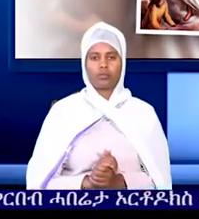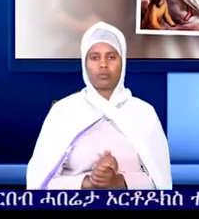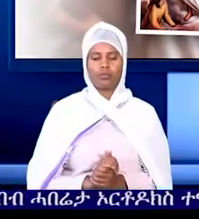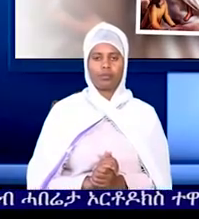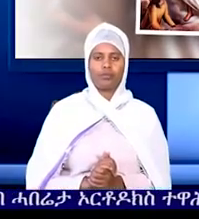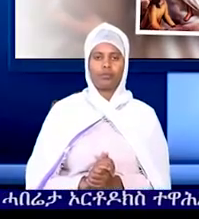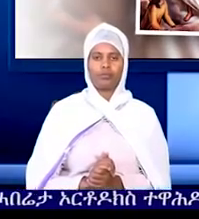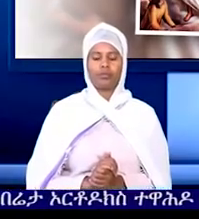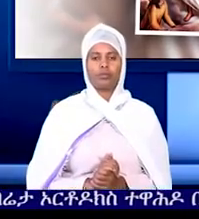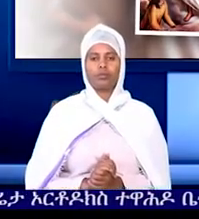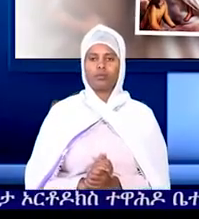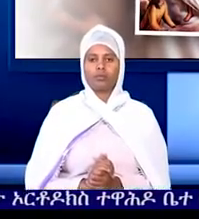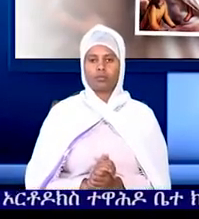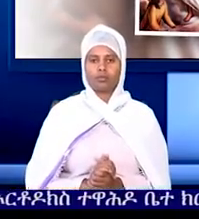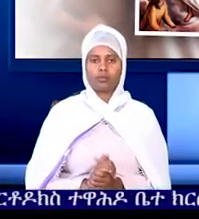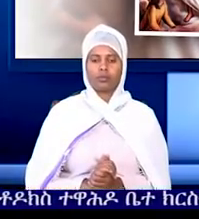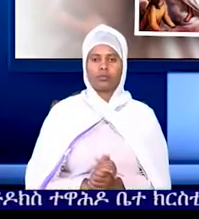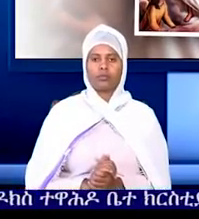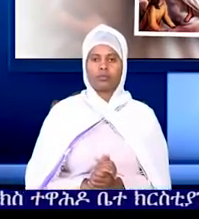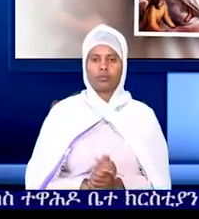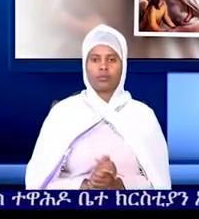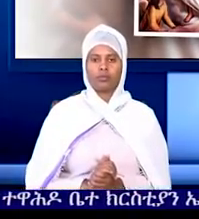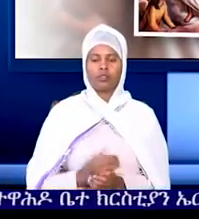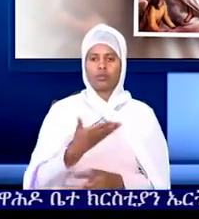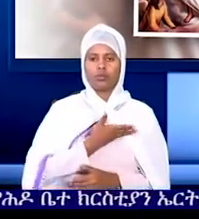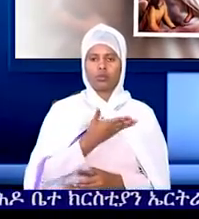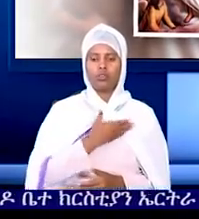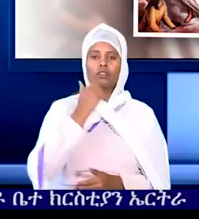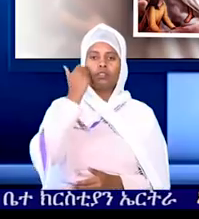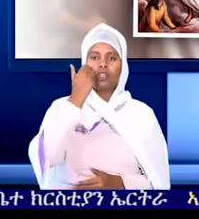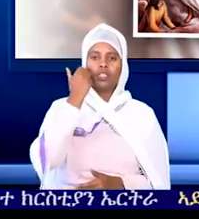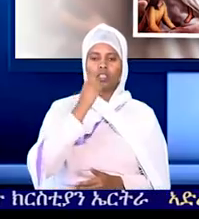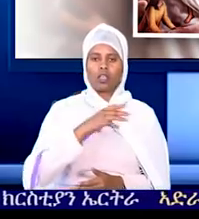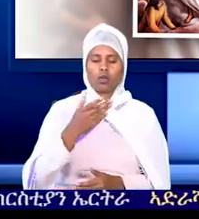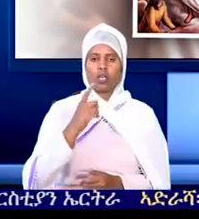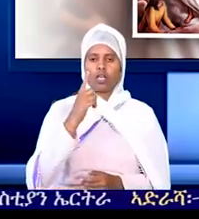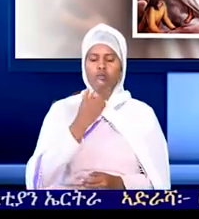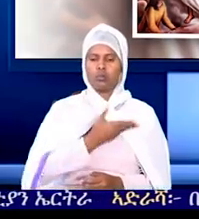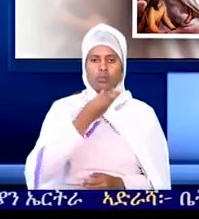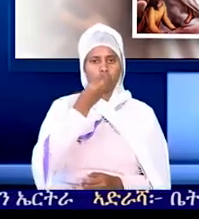እፀዋት ተኣኽሉ ገይሩ እቶም እፀዋት እቲኣቶም እቶም ዝበዝሑ ሱ ክምገቦም